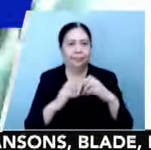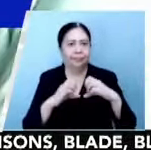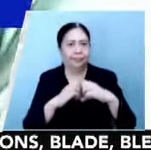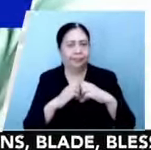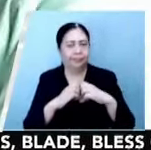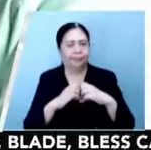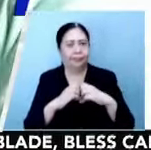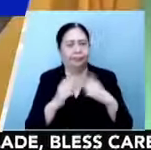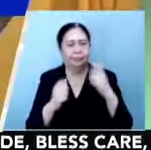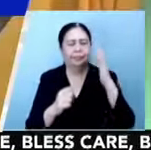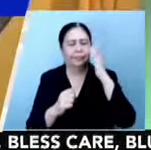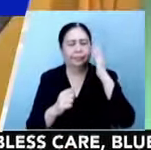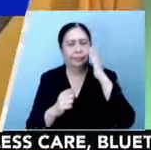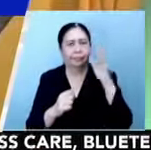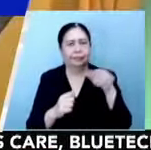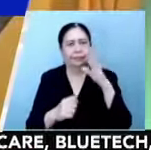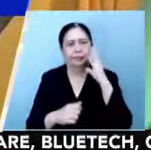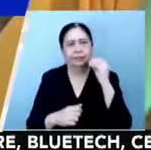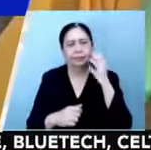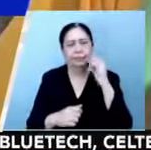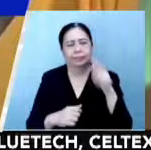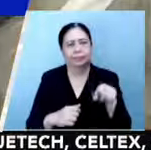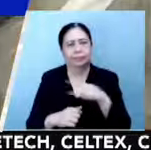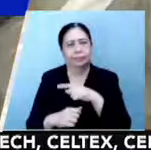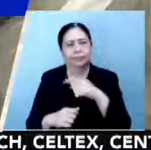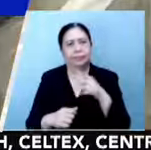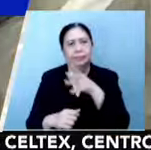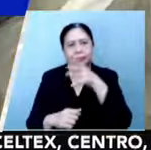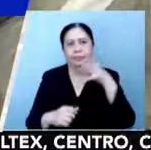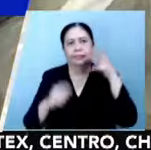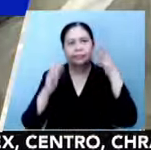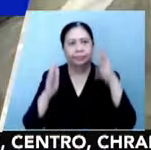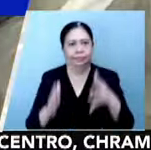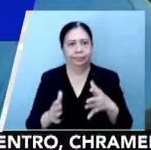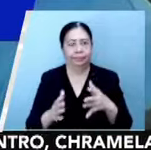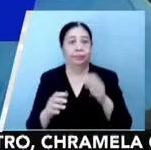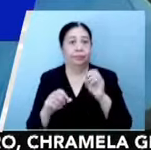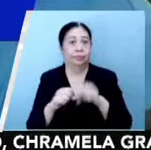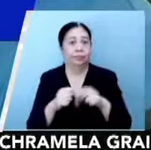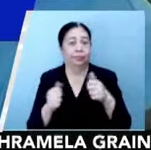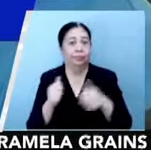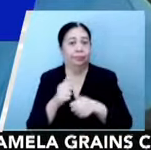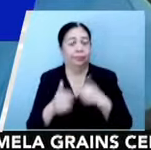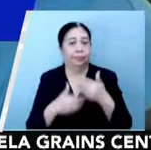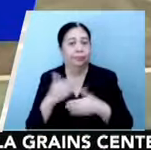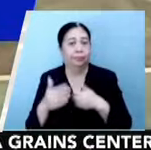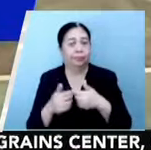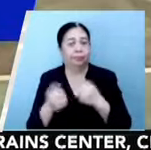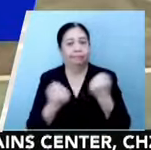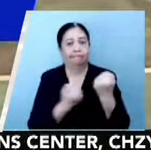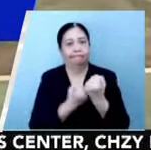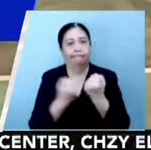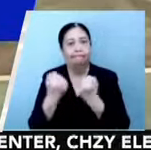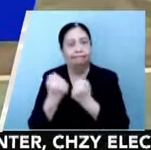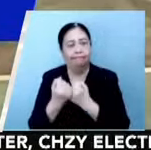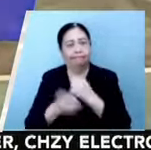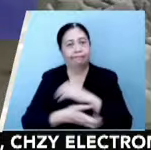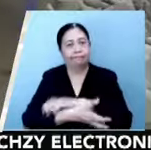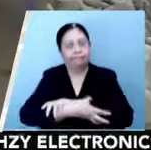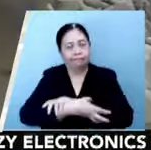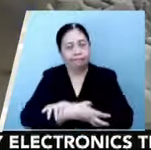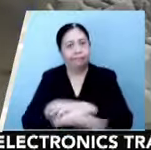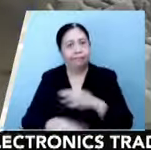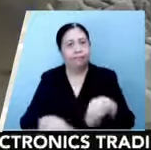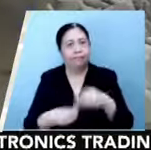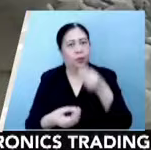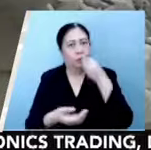na problema ang kinakaharap ng ating mga magsasaka. Kaya sa ilalim ng Operation Bayanihan, nagatid tayo ng food packs